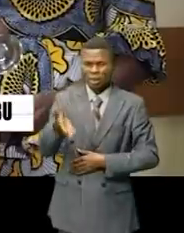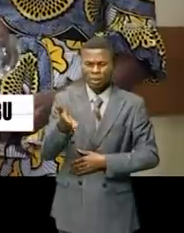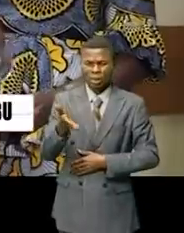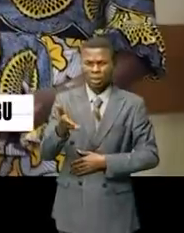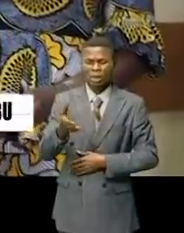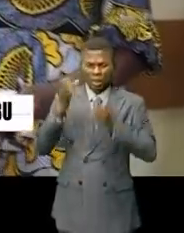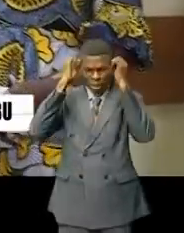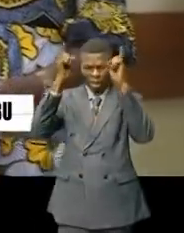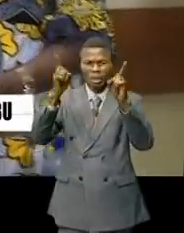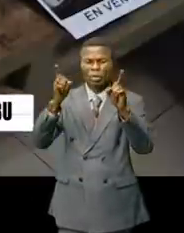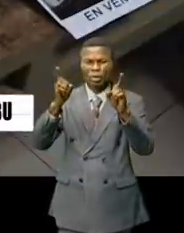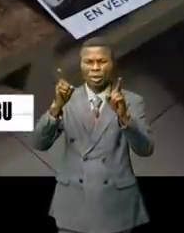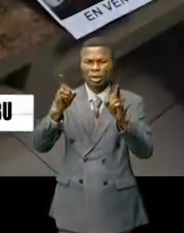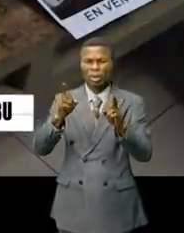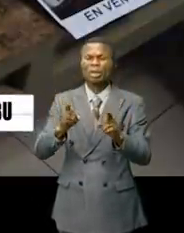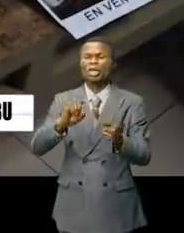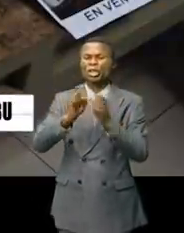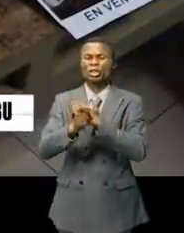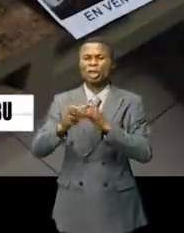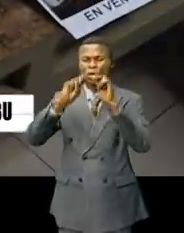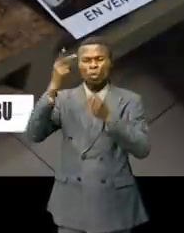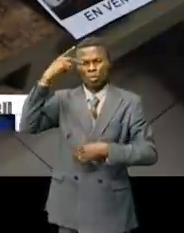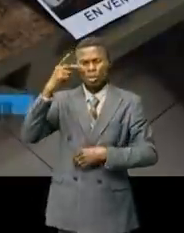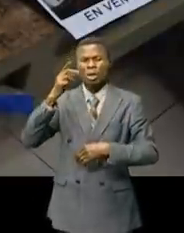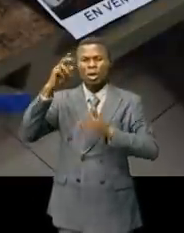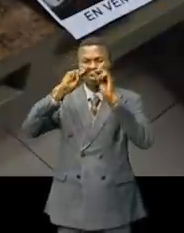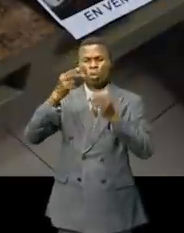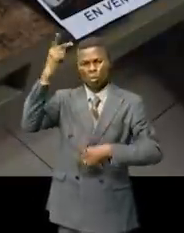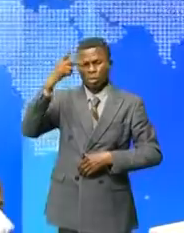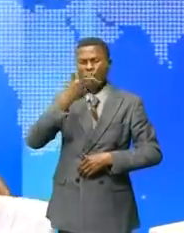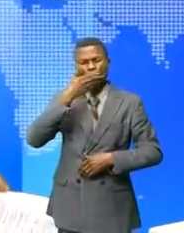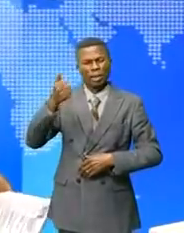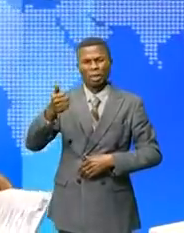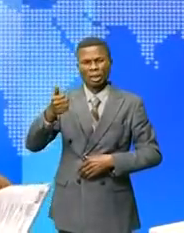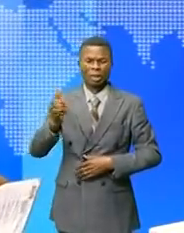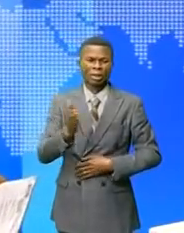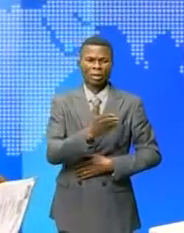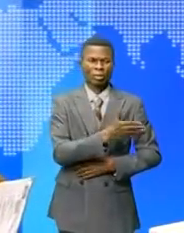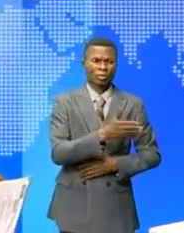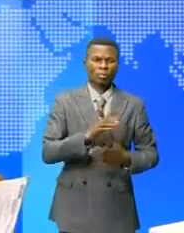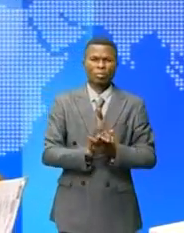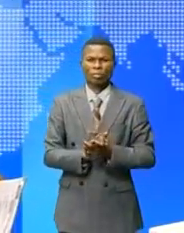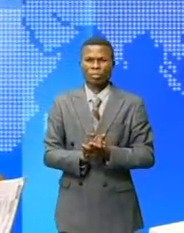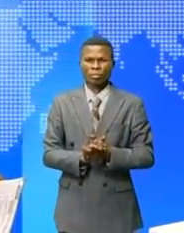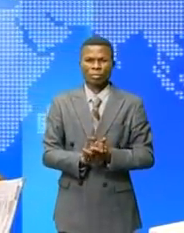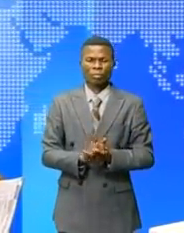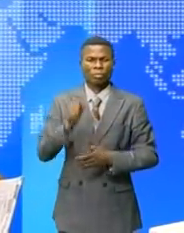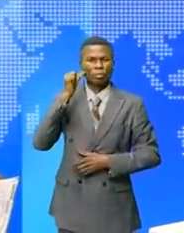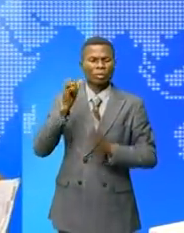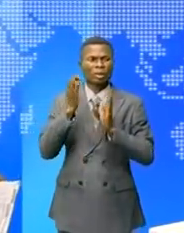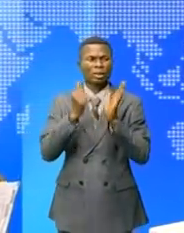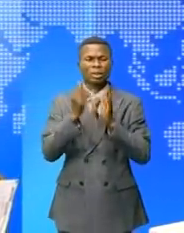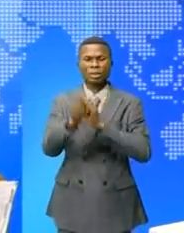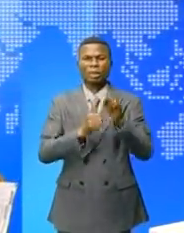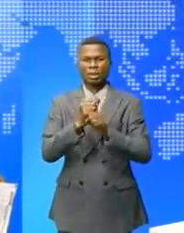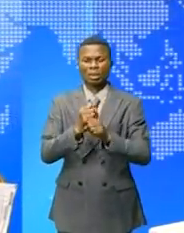éducatives qu'il faut des idées ps est un parti politique moderne il y avait six ans le militant